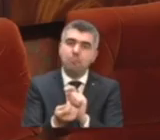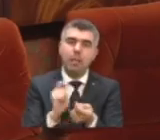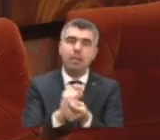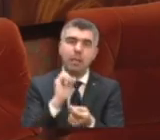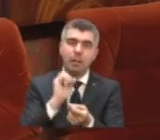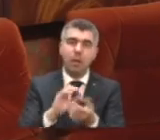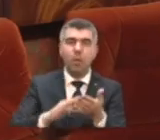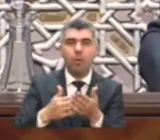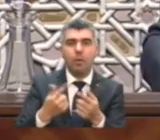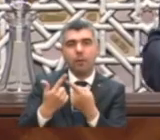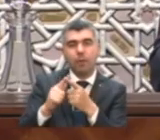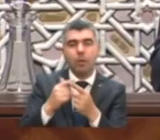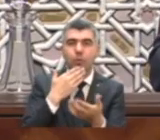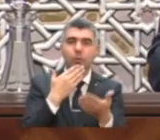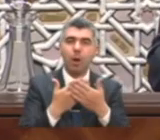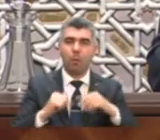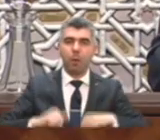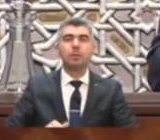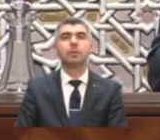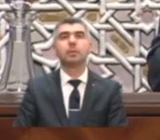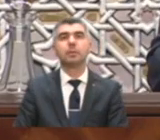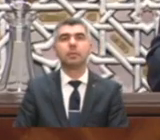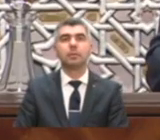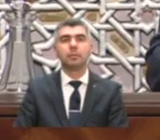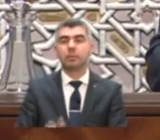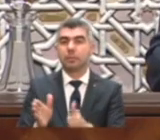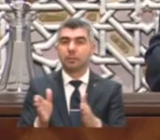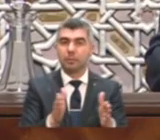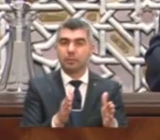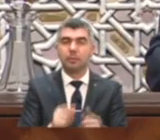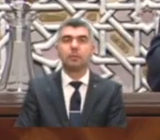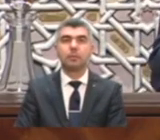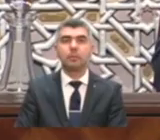المالي المعمول به حاليا. الوزيرة تفضلوا سيدنا المحترم